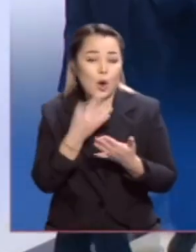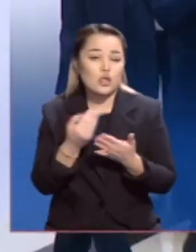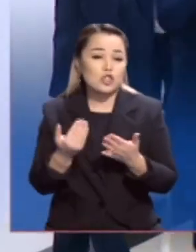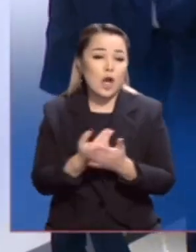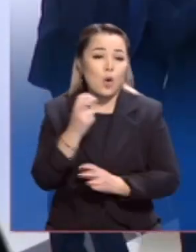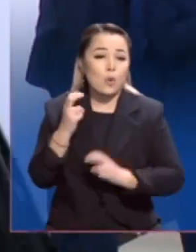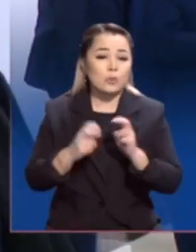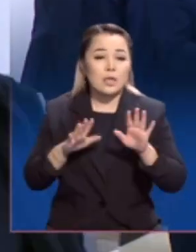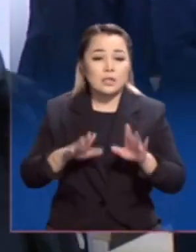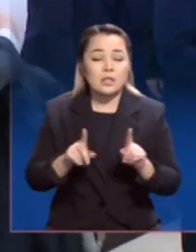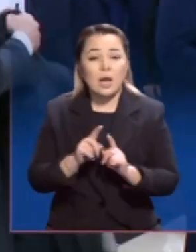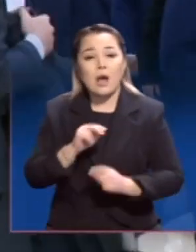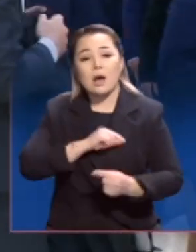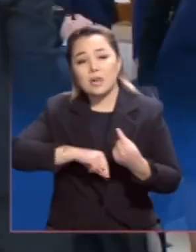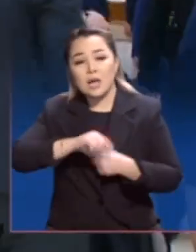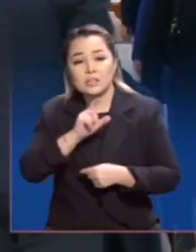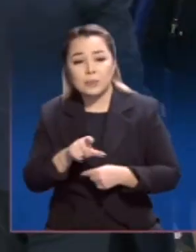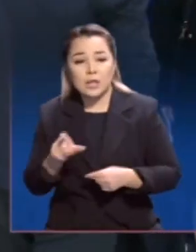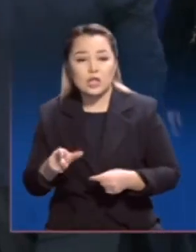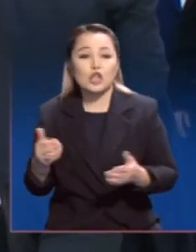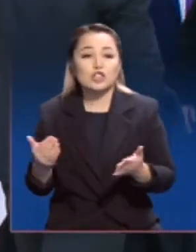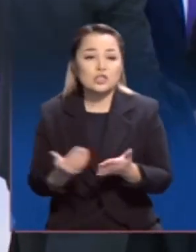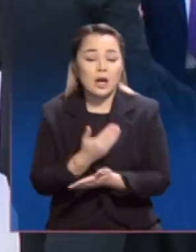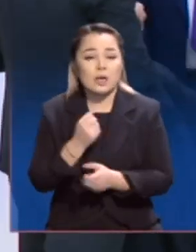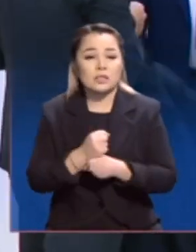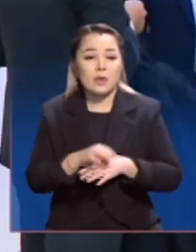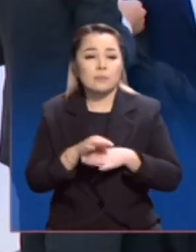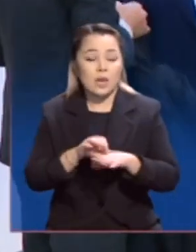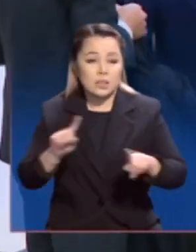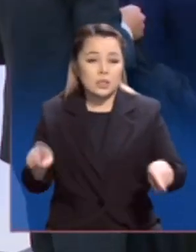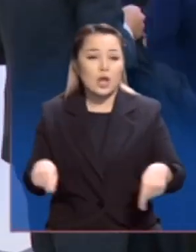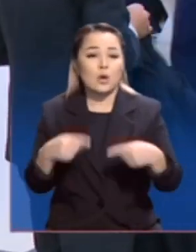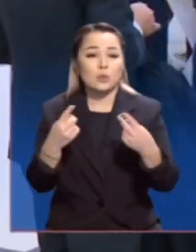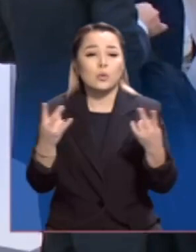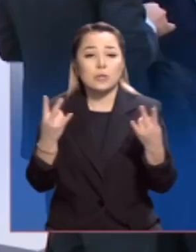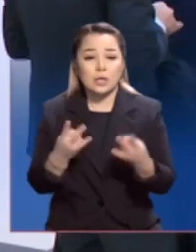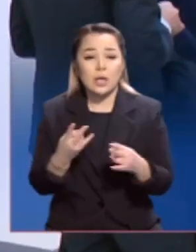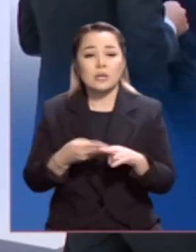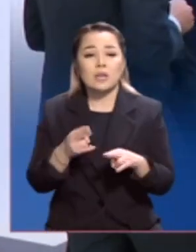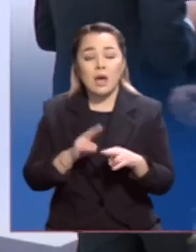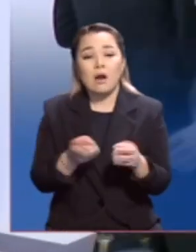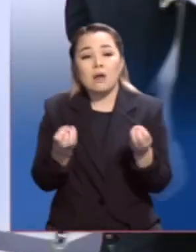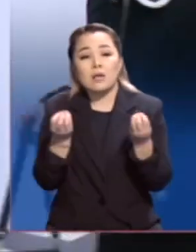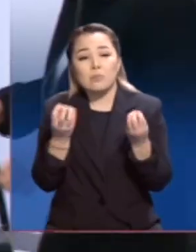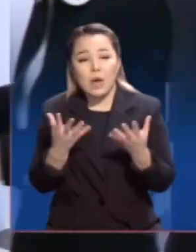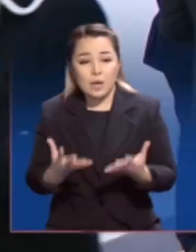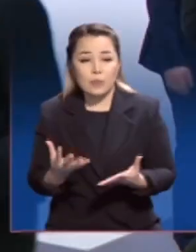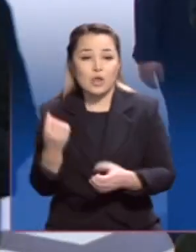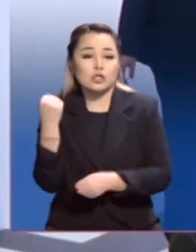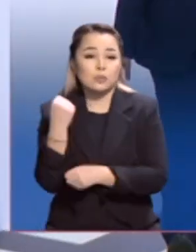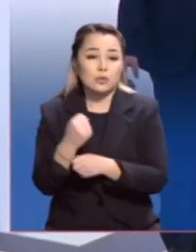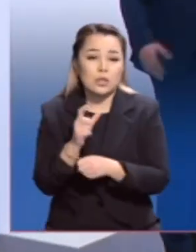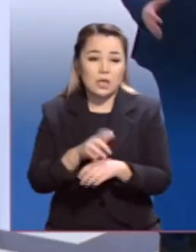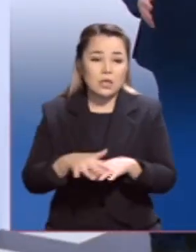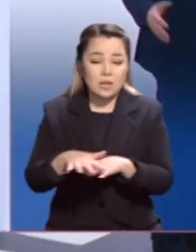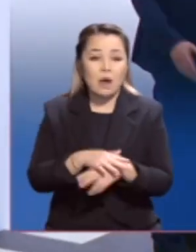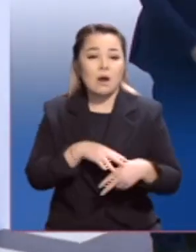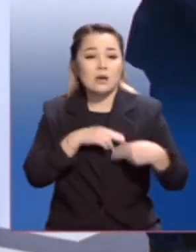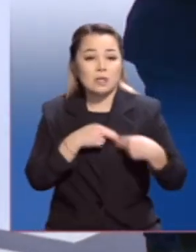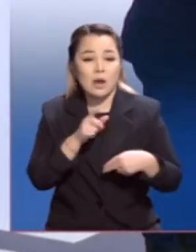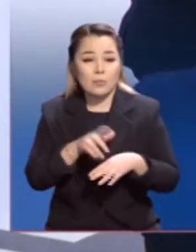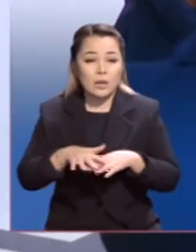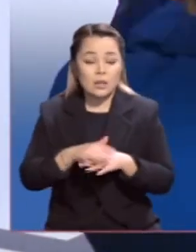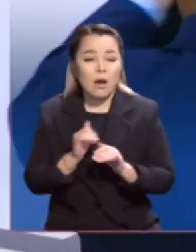өндіріс орындарын, жаңа кәсіпкерлерді, сондай тұлғаларды шығарамыз керек. Және де мынау қарапайым жұмыскерлерді, қарапайым